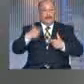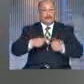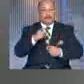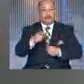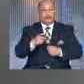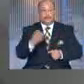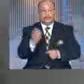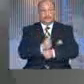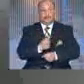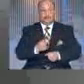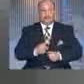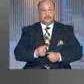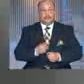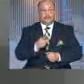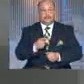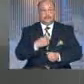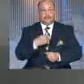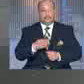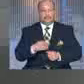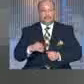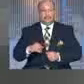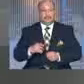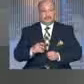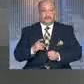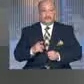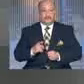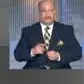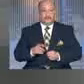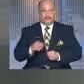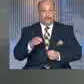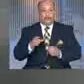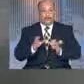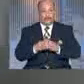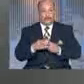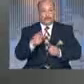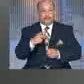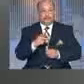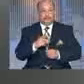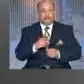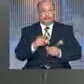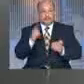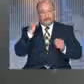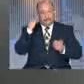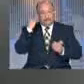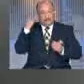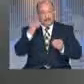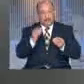البيسين مع دوزاج إيديال. الكاس عبارة على سمارت كاب